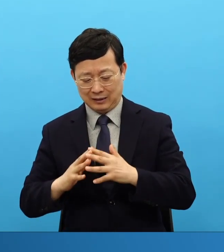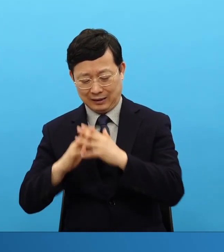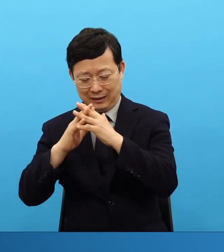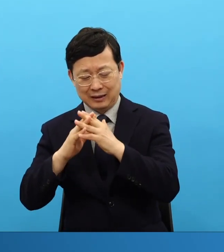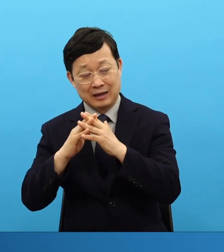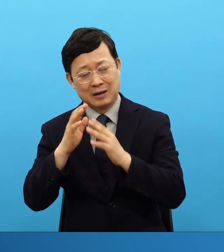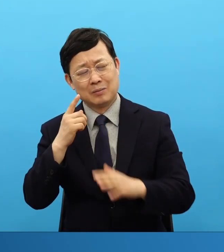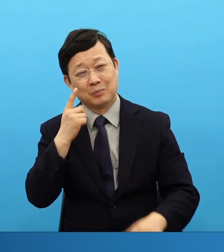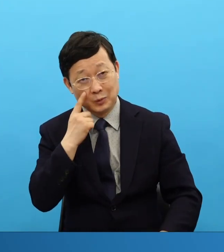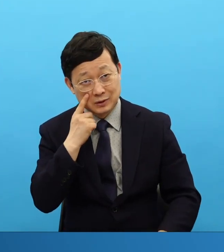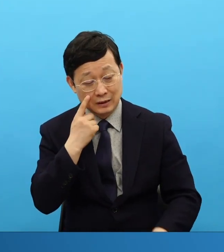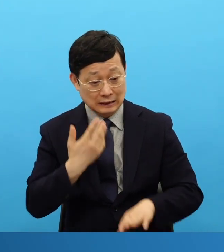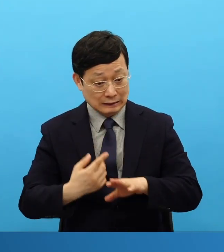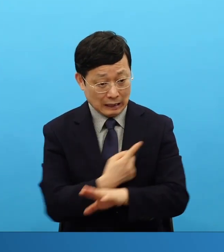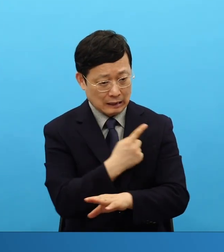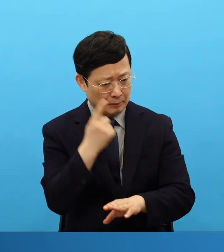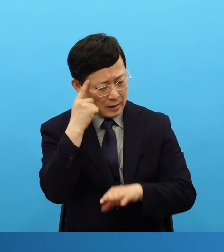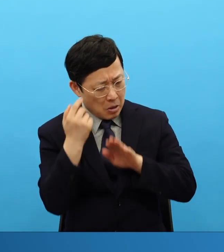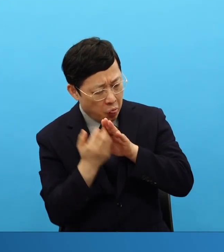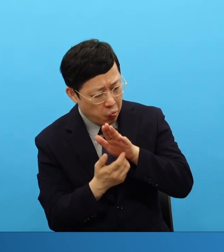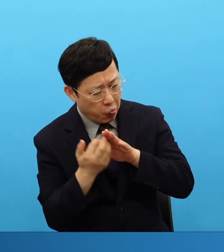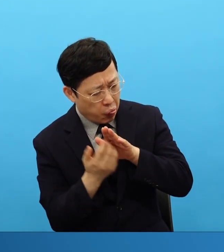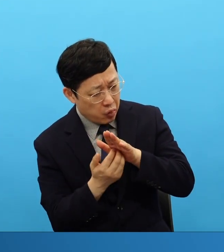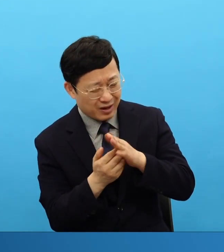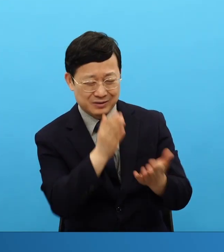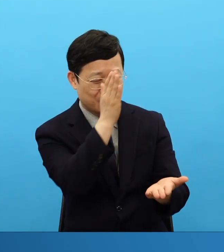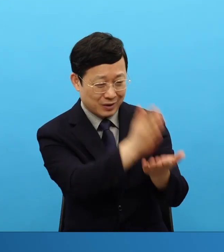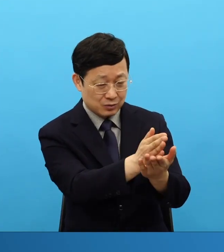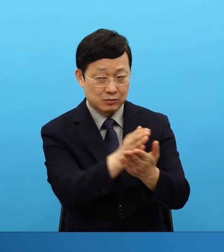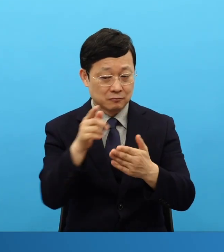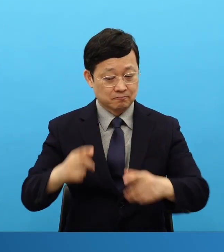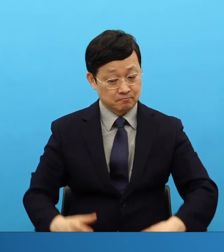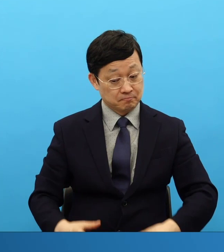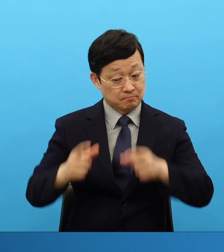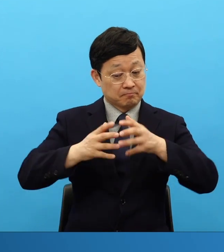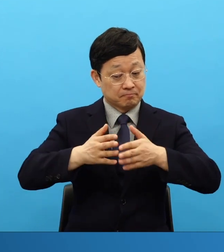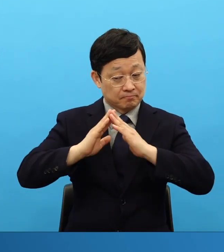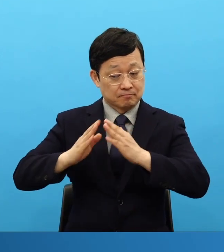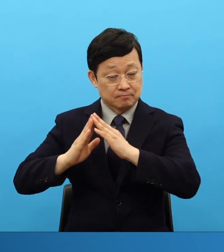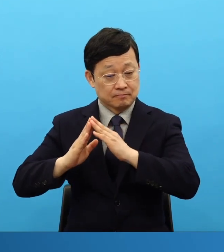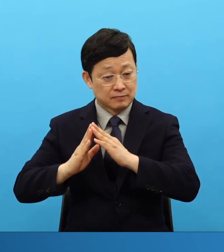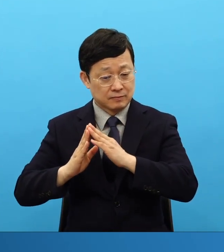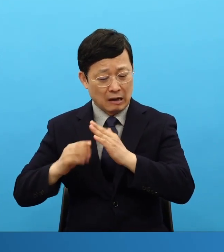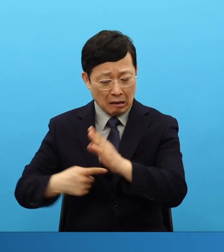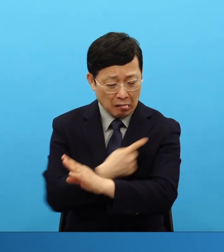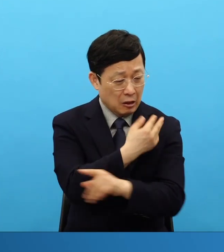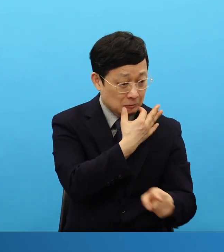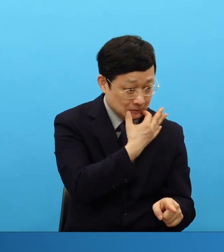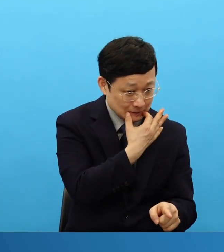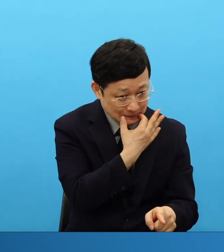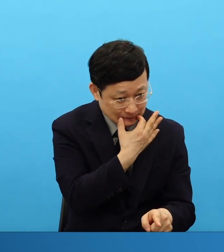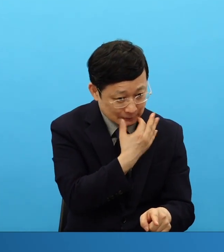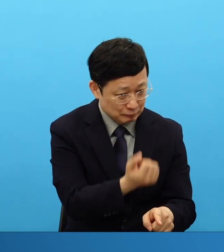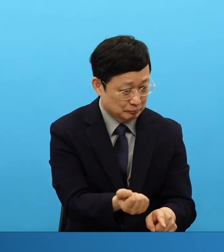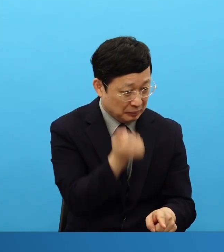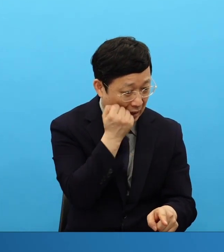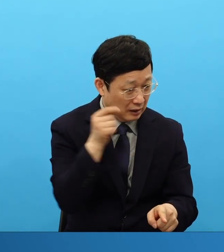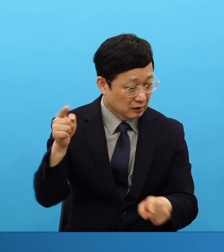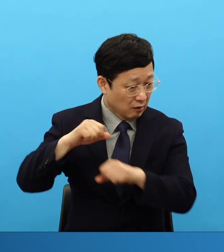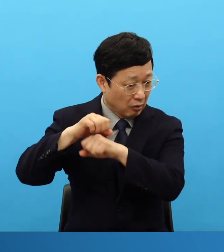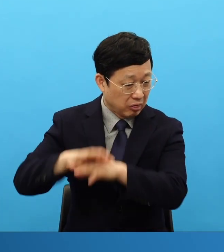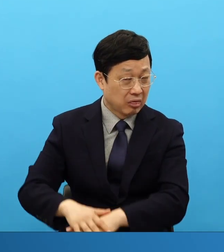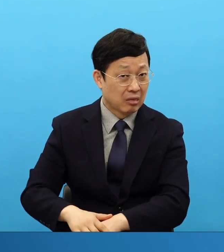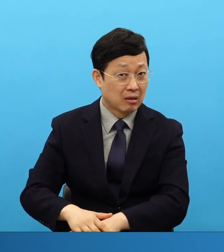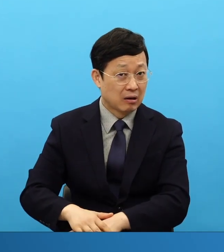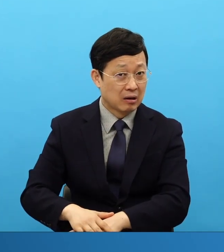you go and just use your head that you don't do this. 또 자꾸 무슨 욕심 부리다 이게 안 되는 거예요. You get greedy that you don't establish the system.